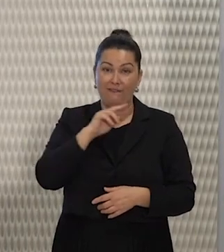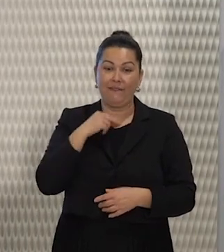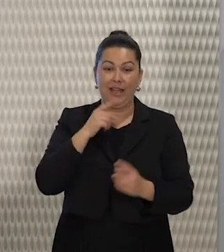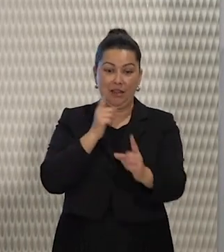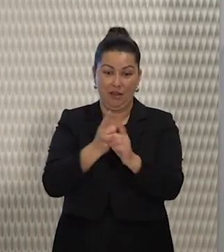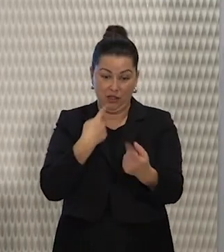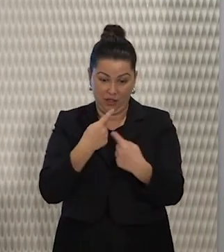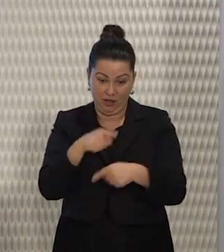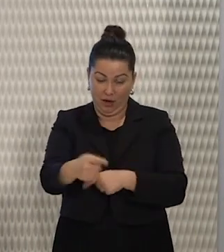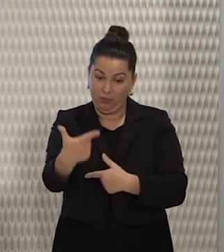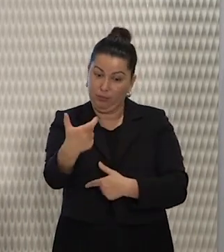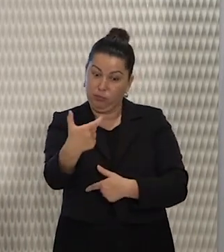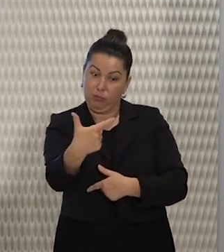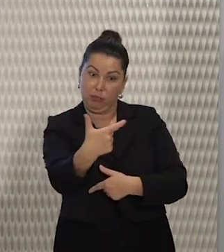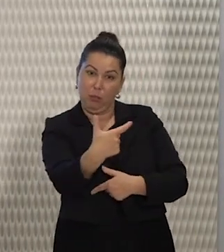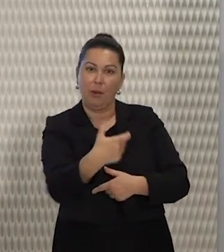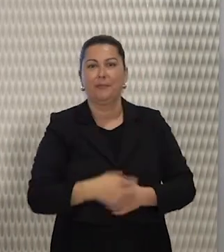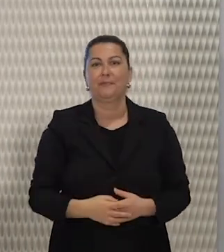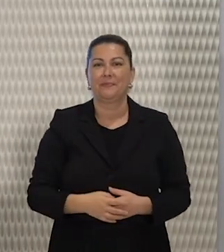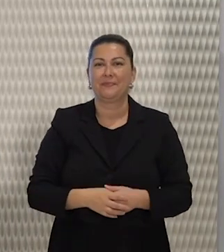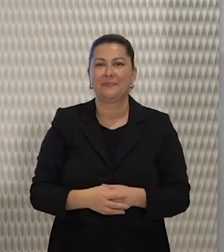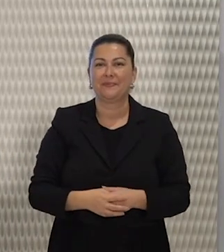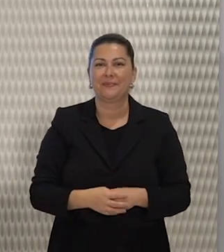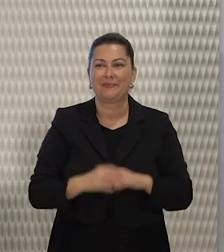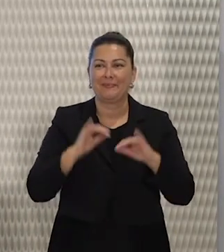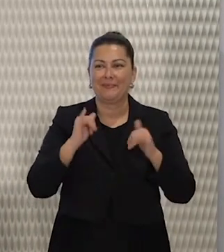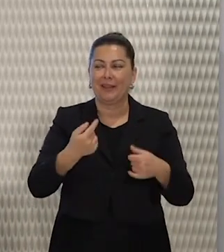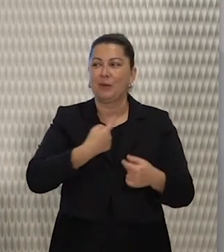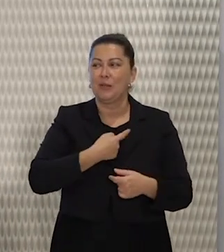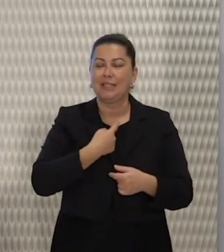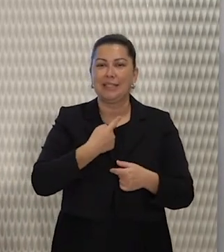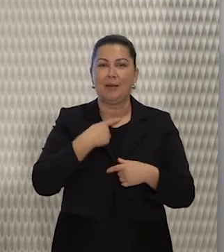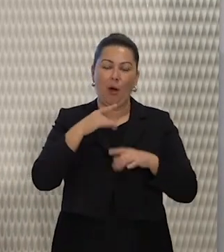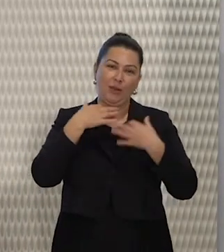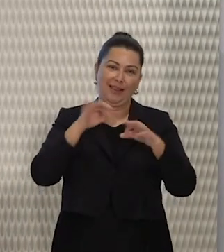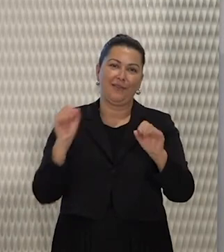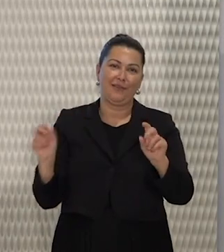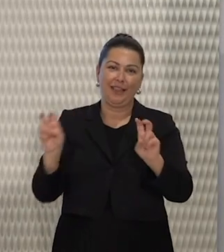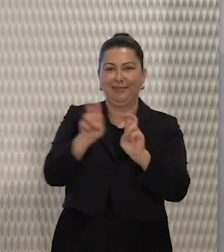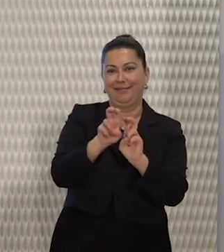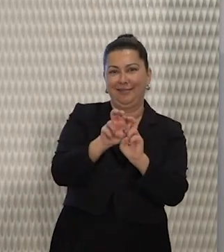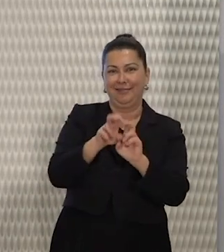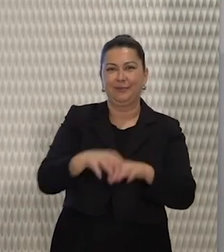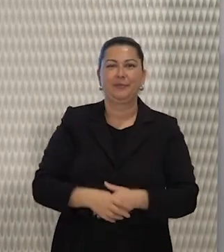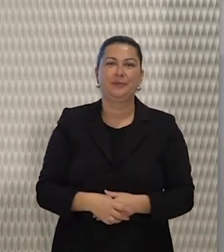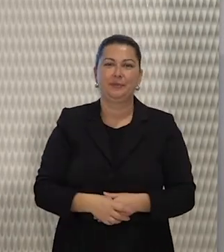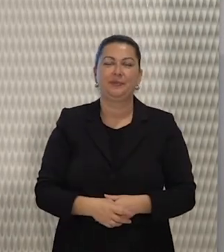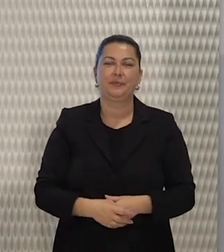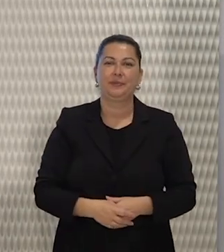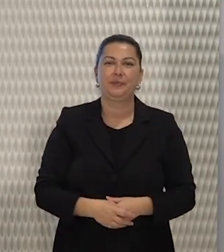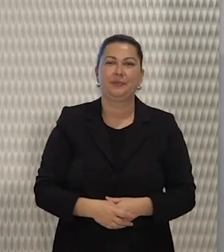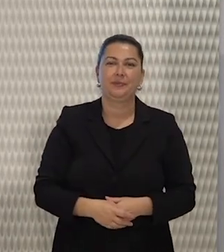sprechen. Ja. Und ich habe das Privileg, mich davor zu stellen.